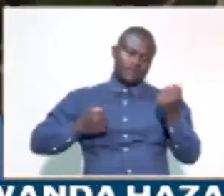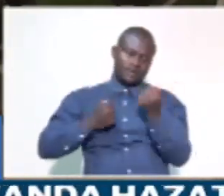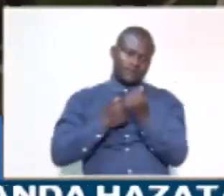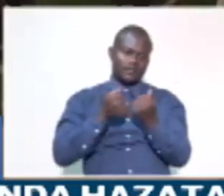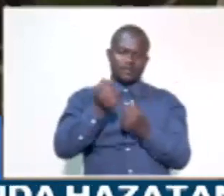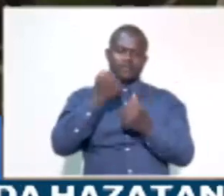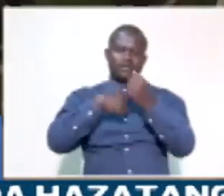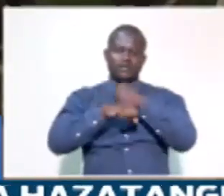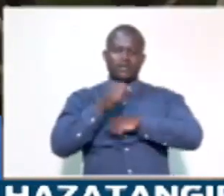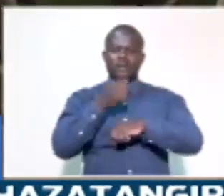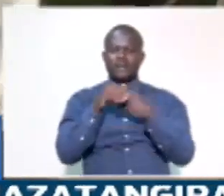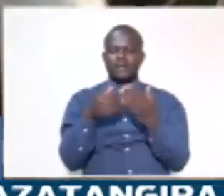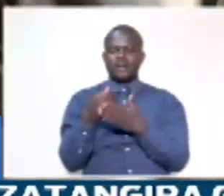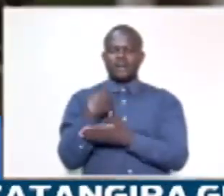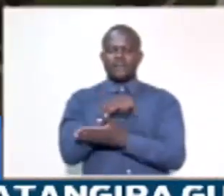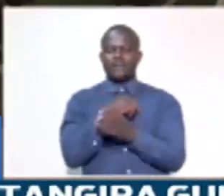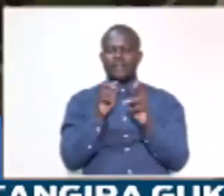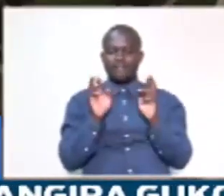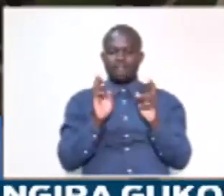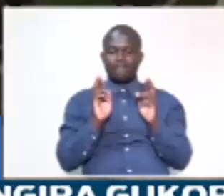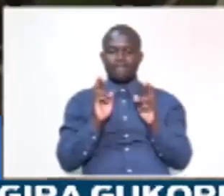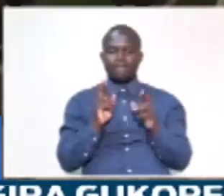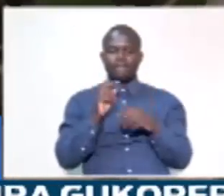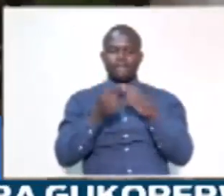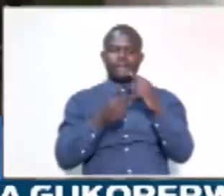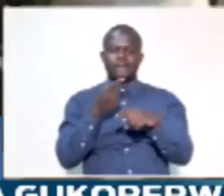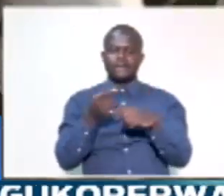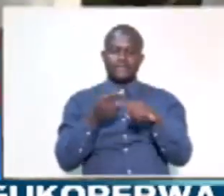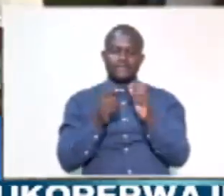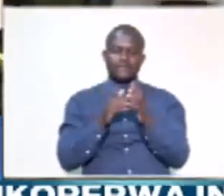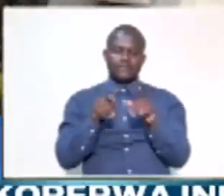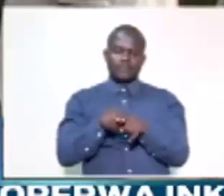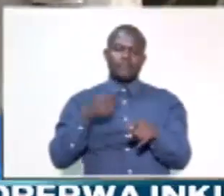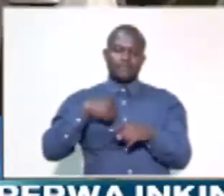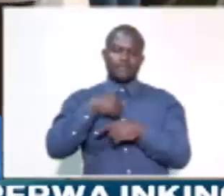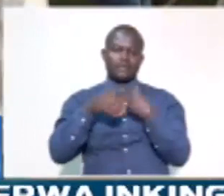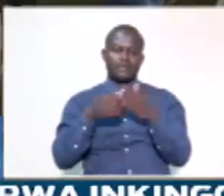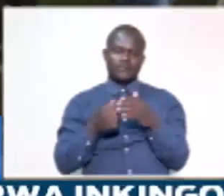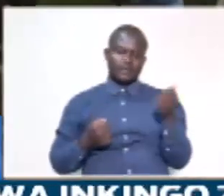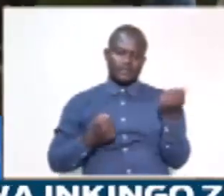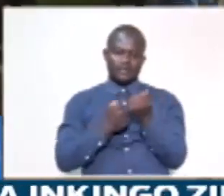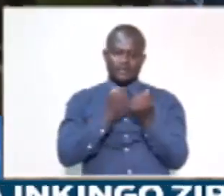gikorwa tukaba tunizera yuko bazakomeza kandi natwe tugakomeza kubashyigikira kugira ngo